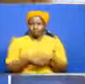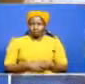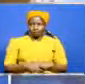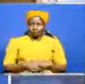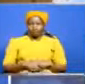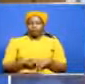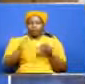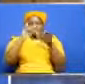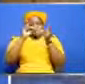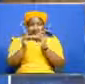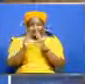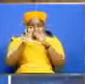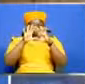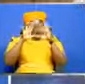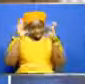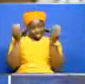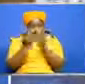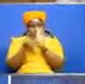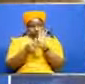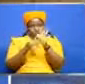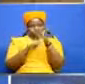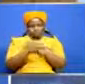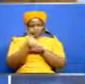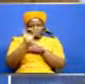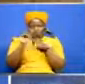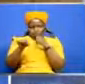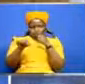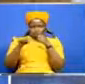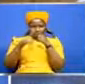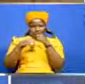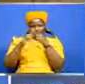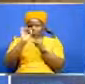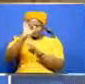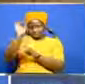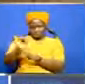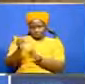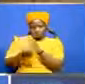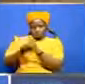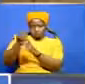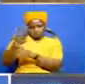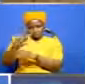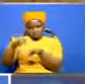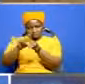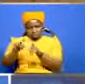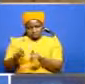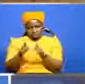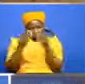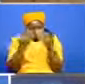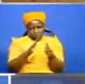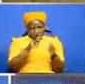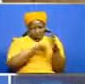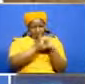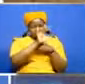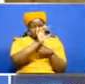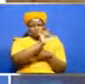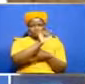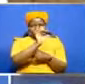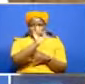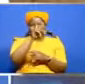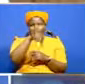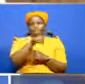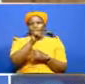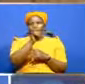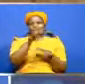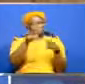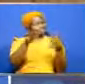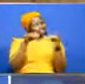indicates that our 0.6% growth rate and loss in GDP was an acceptable